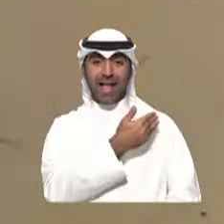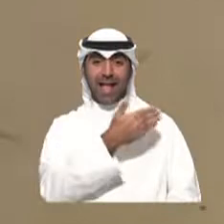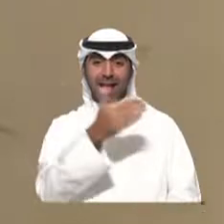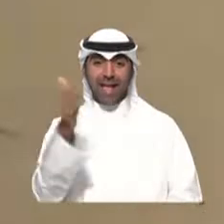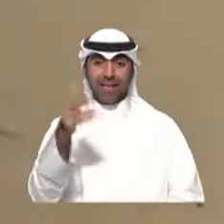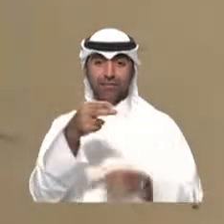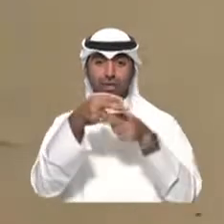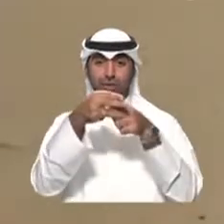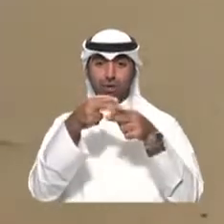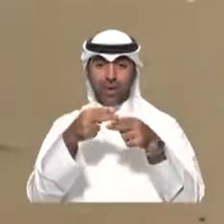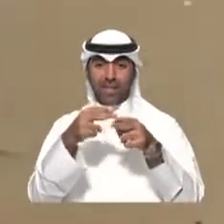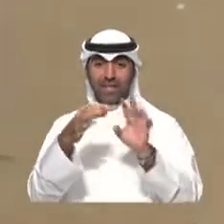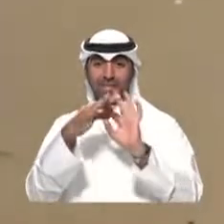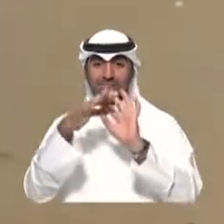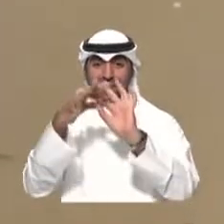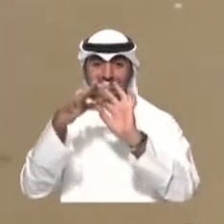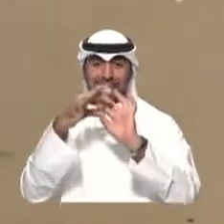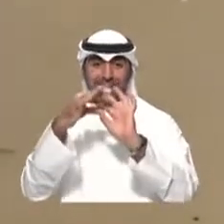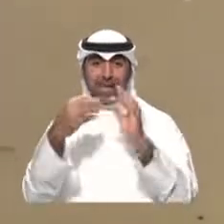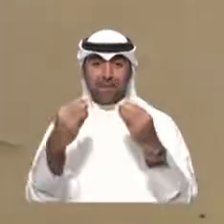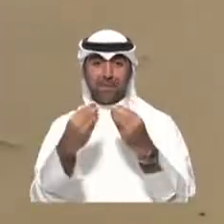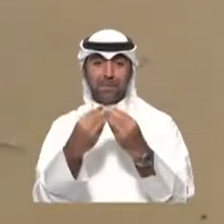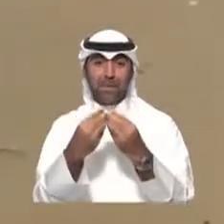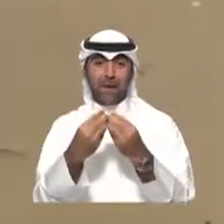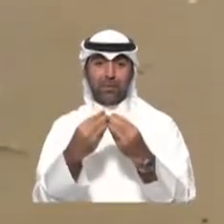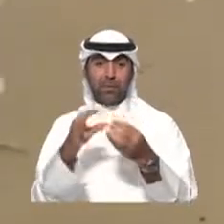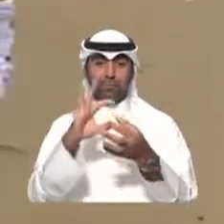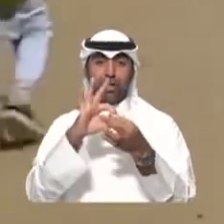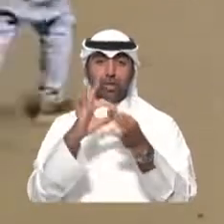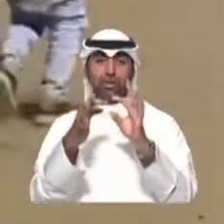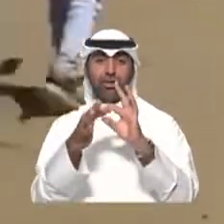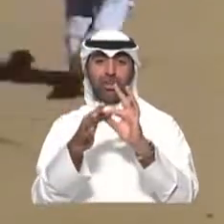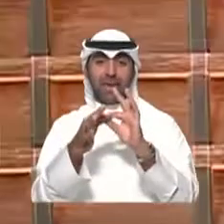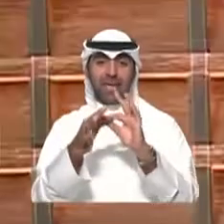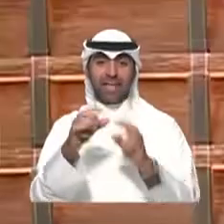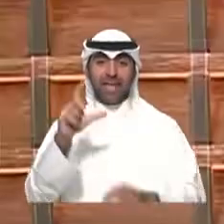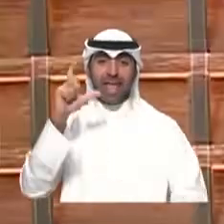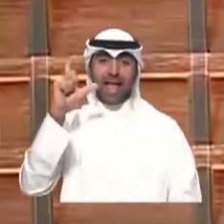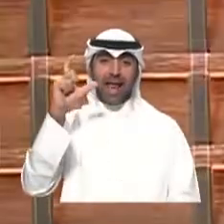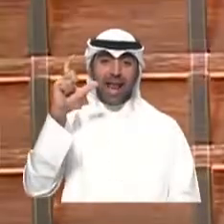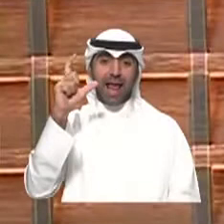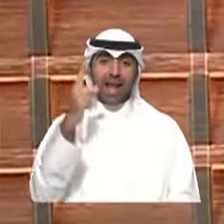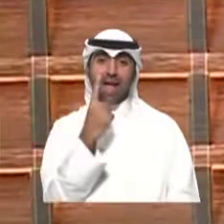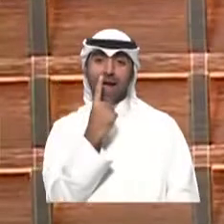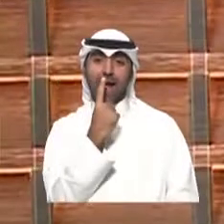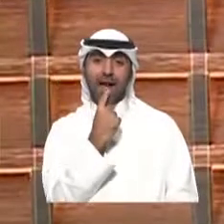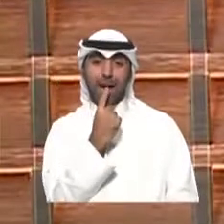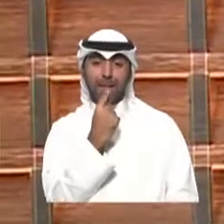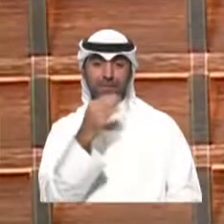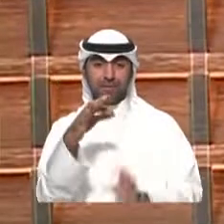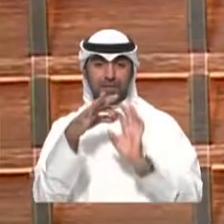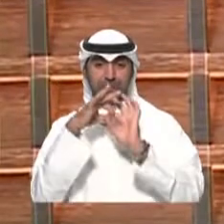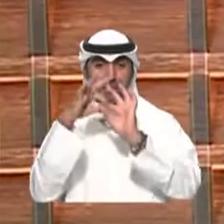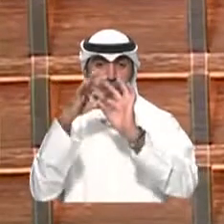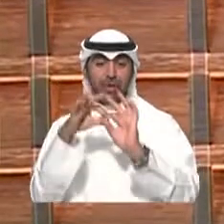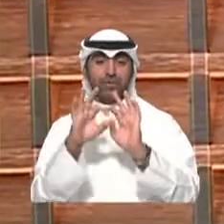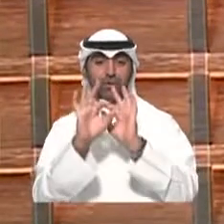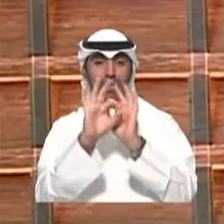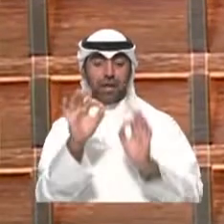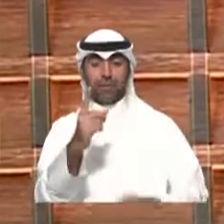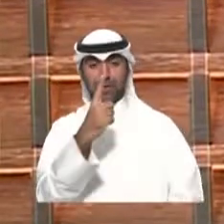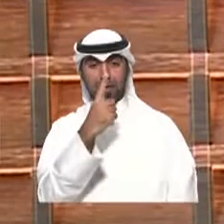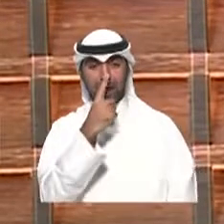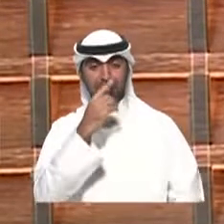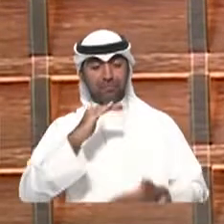إغاثة اليمن في محافظتي مأرب وتعز. تحت شعار الكويت إلى جانبكم، قامت